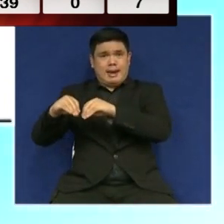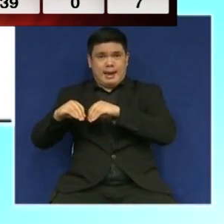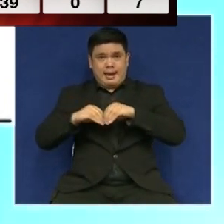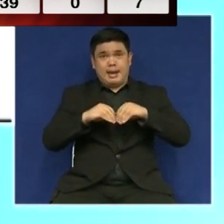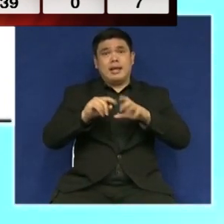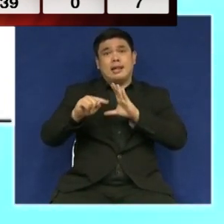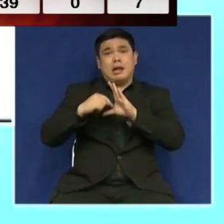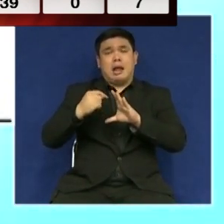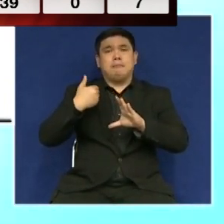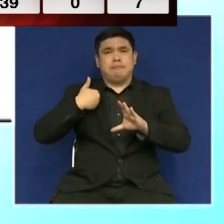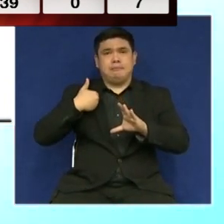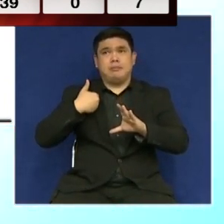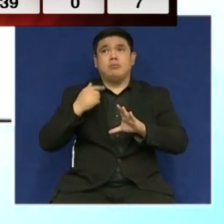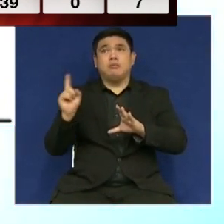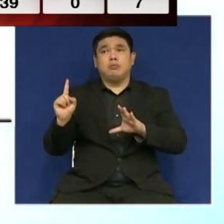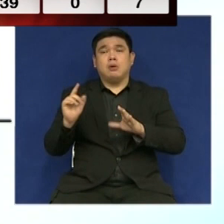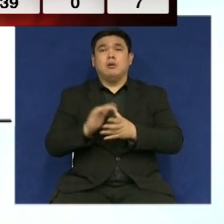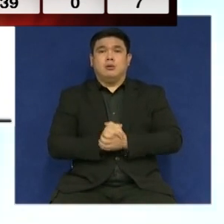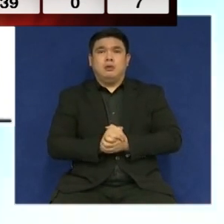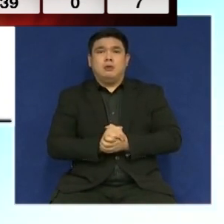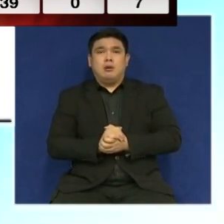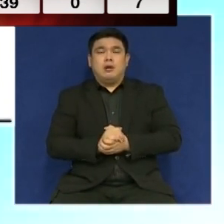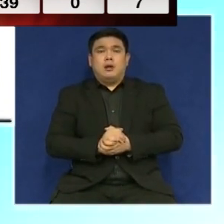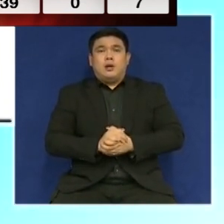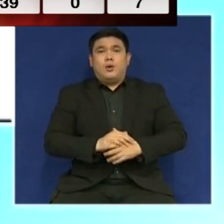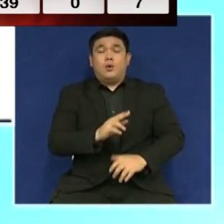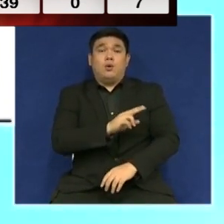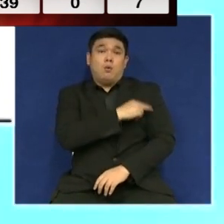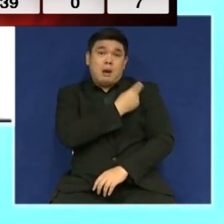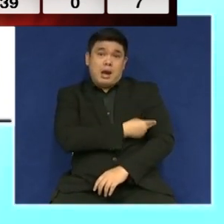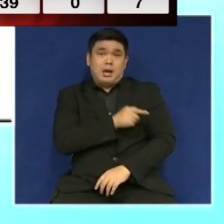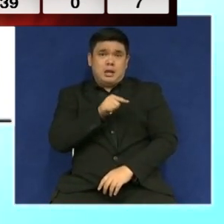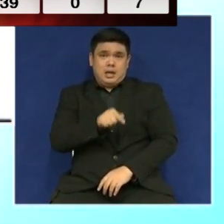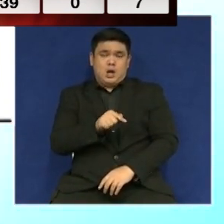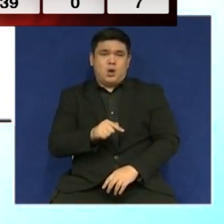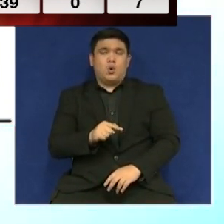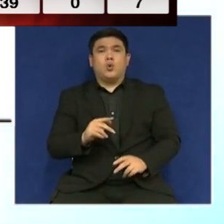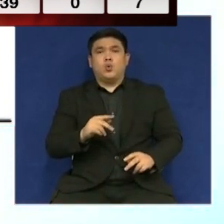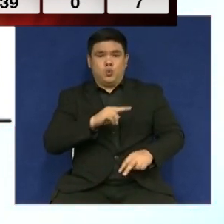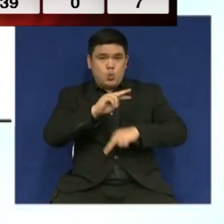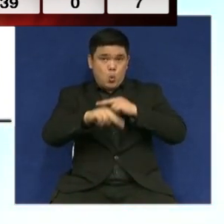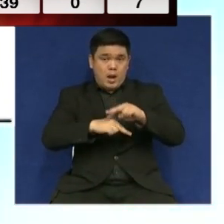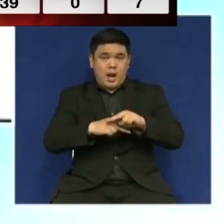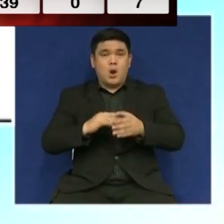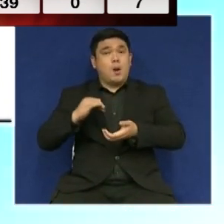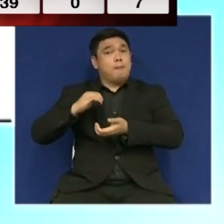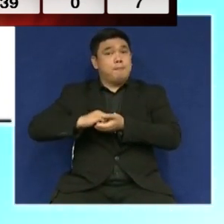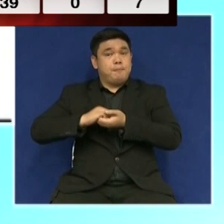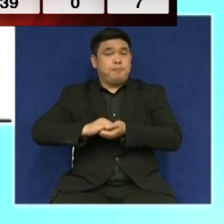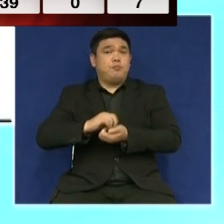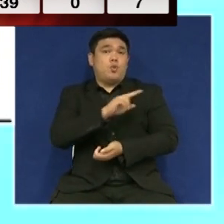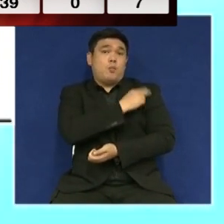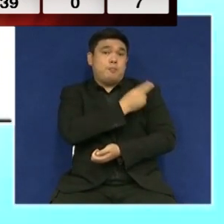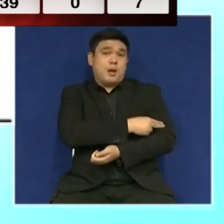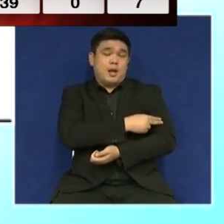างของตลาดนะครับทางสถาบันบำราศนราดูรในสังกัดกรมควบคุมโรคนะครับร่วมกับทางโรงพยาบาลส